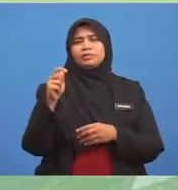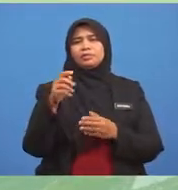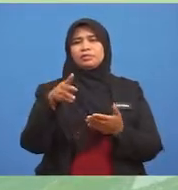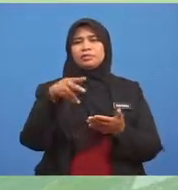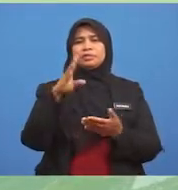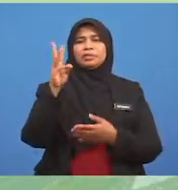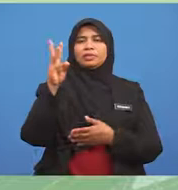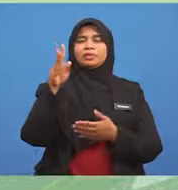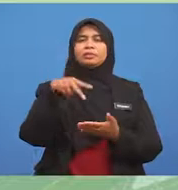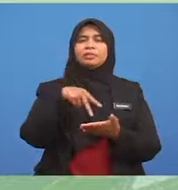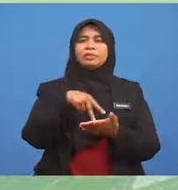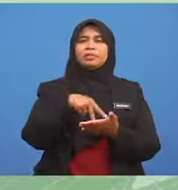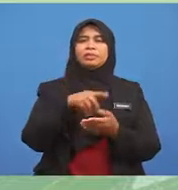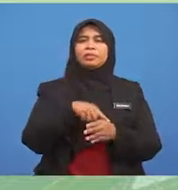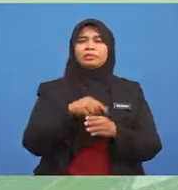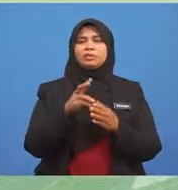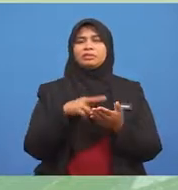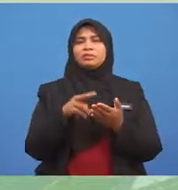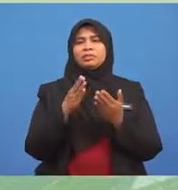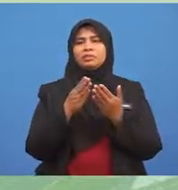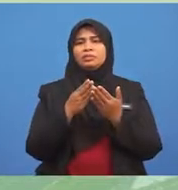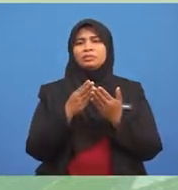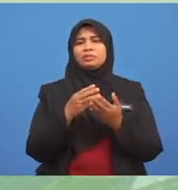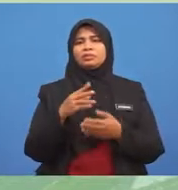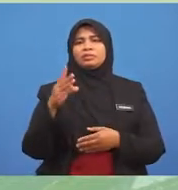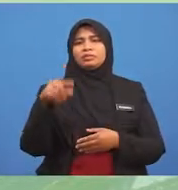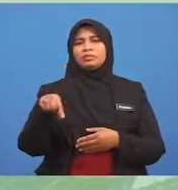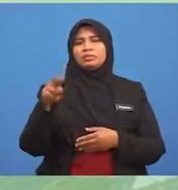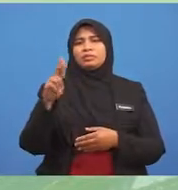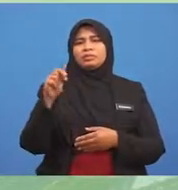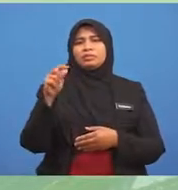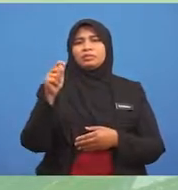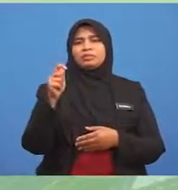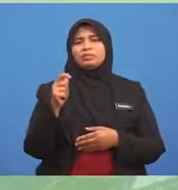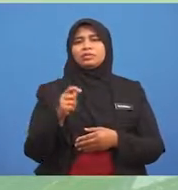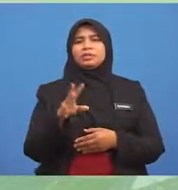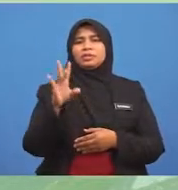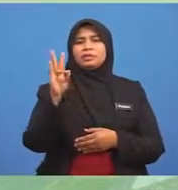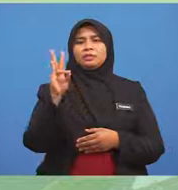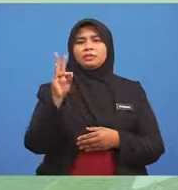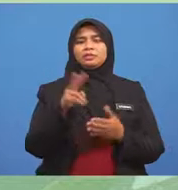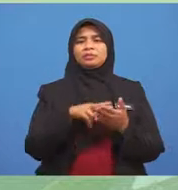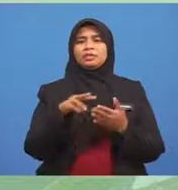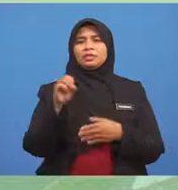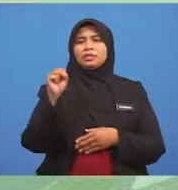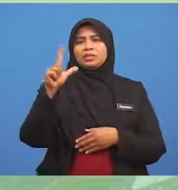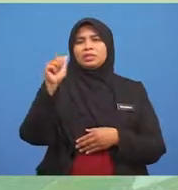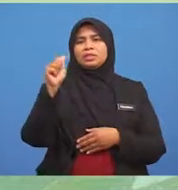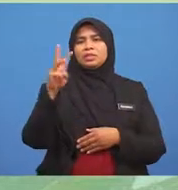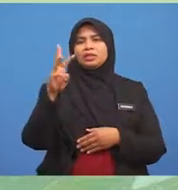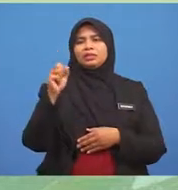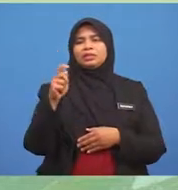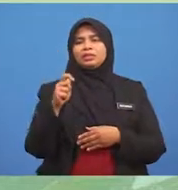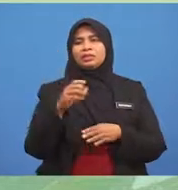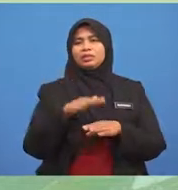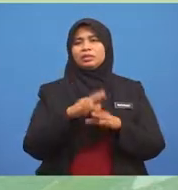semasa membaca doa kunut. Dan ketujuh, iaitu yang terakhir, bacaan selawat ke atas keluarga